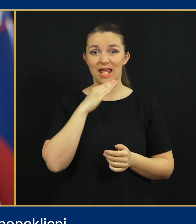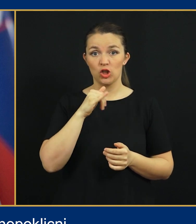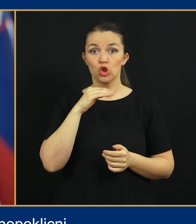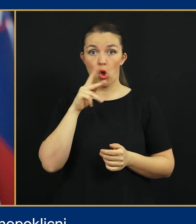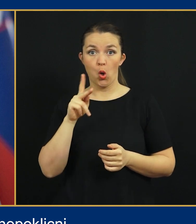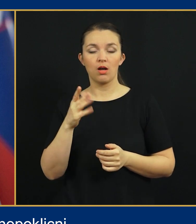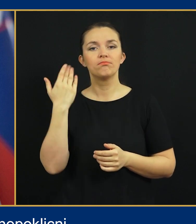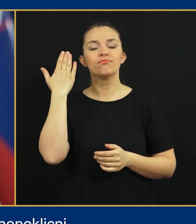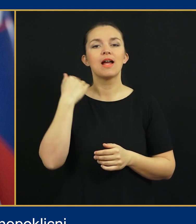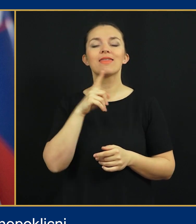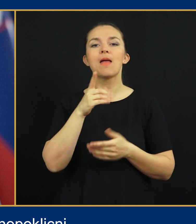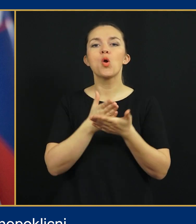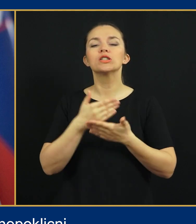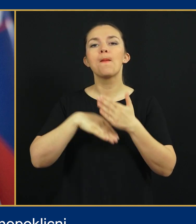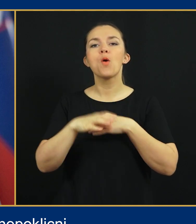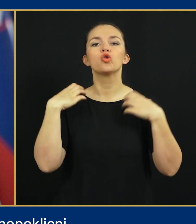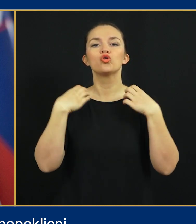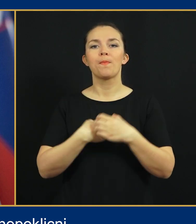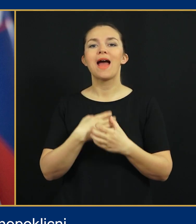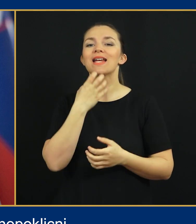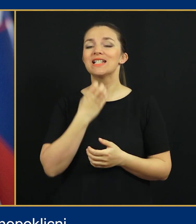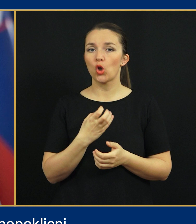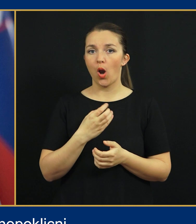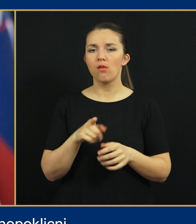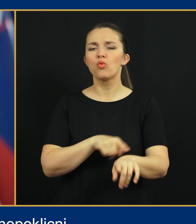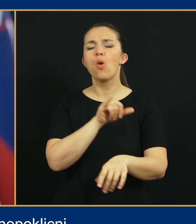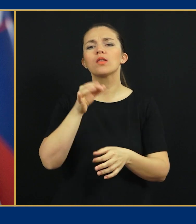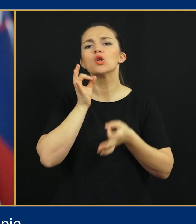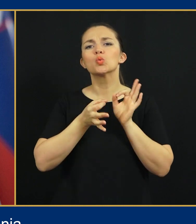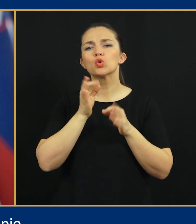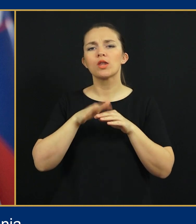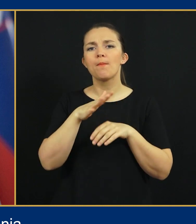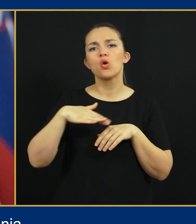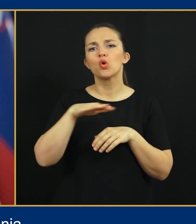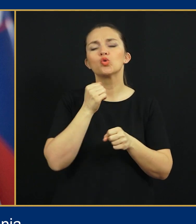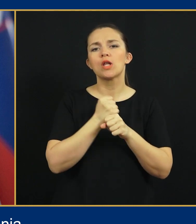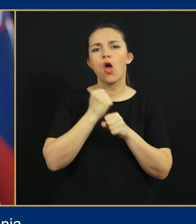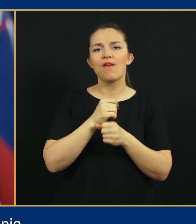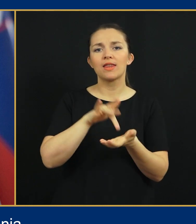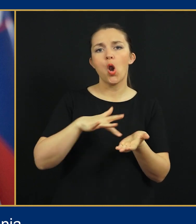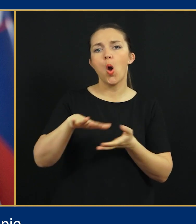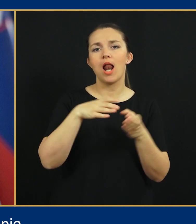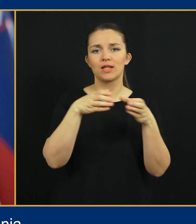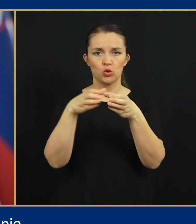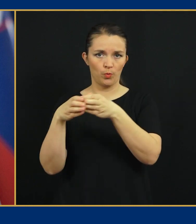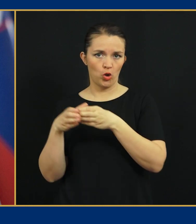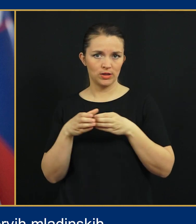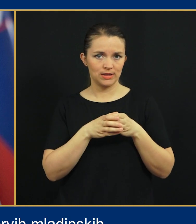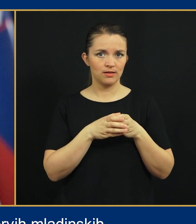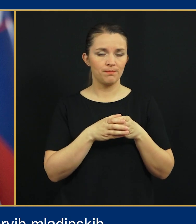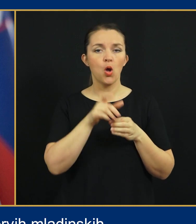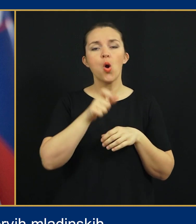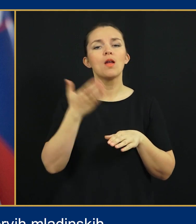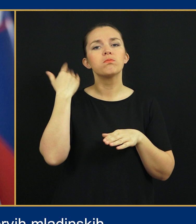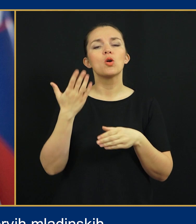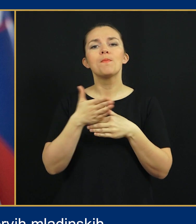nekdanji nepoklicni podžupan Izole z dolgoletnimi izkušnjami na področju delovanja lokalnih skupnosti. Bil je